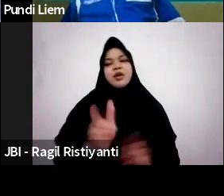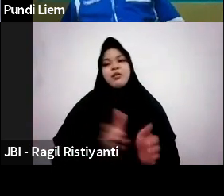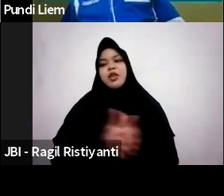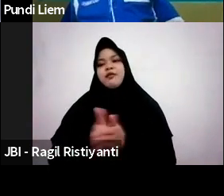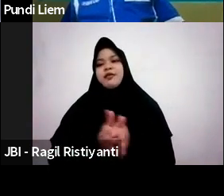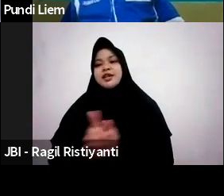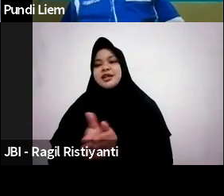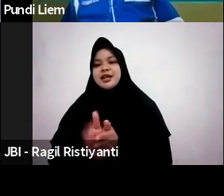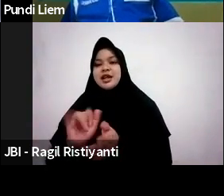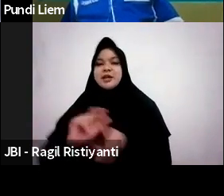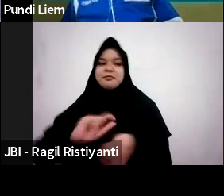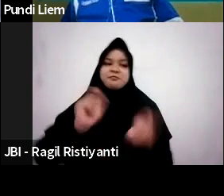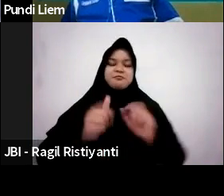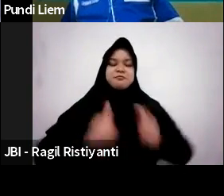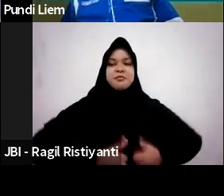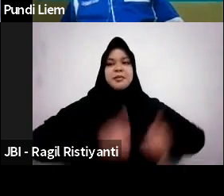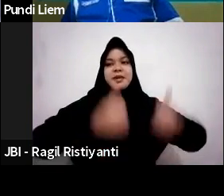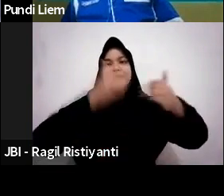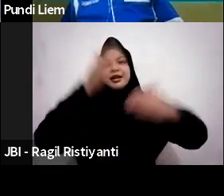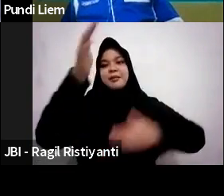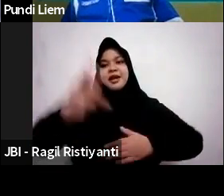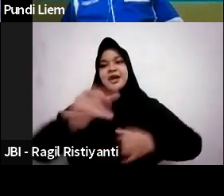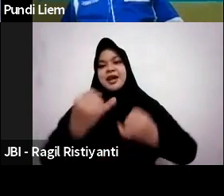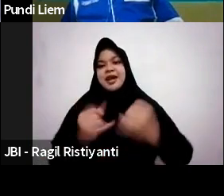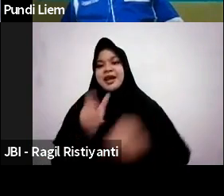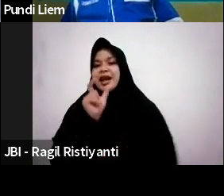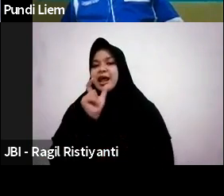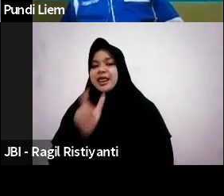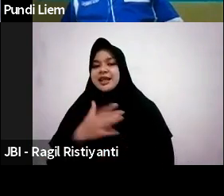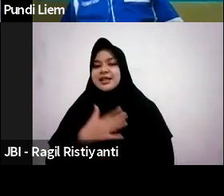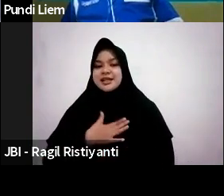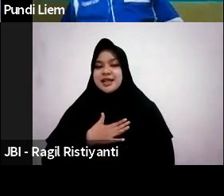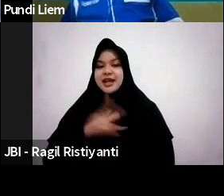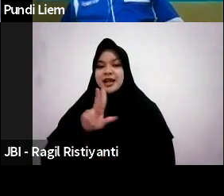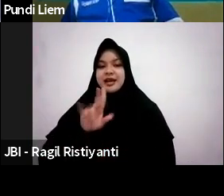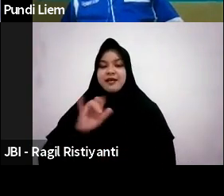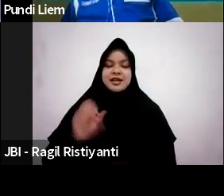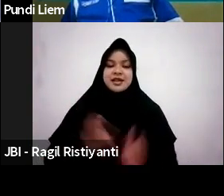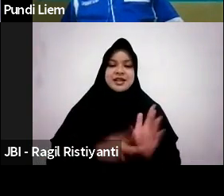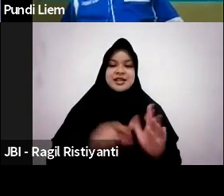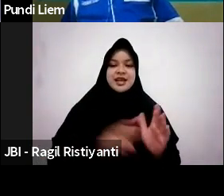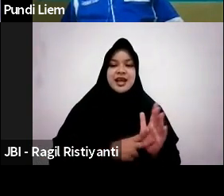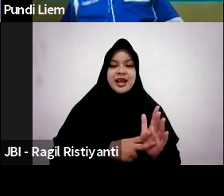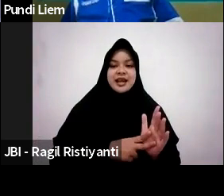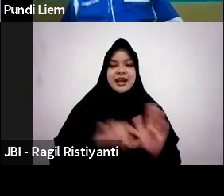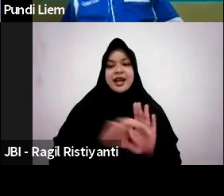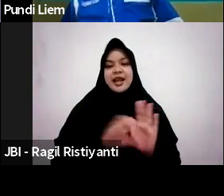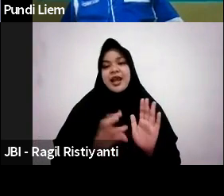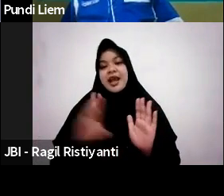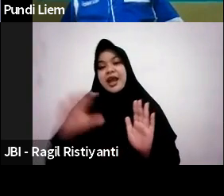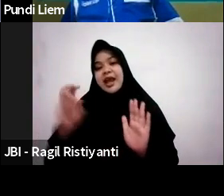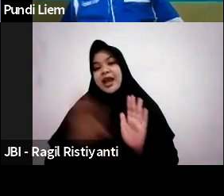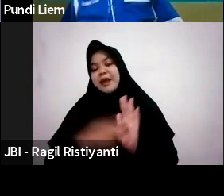bisa menjadi lebih baik di masa akan Akhir kata saya usai 01 Master of Ceremony pada diskusi